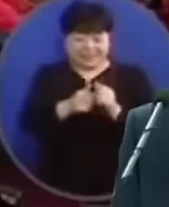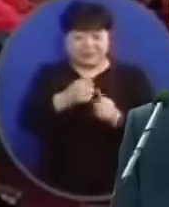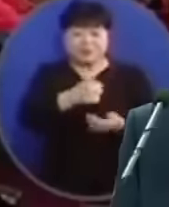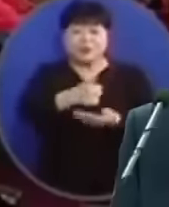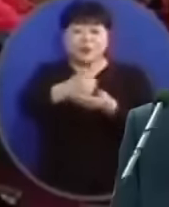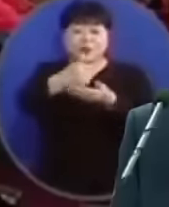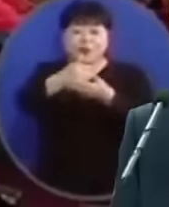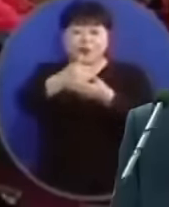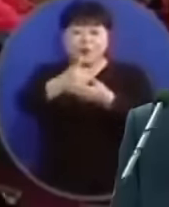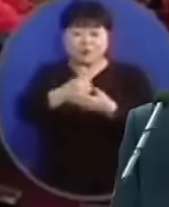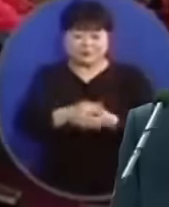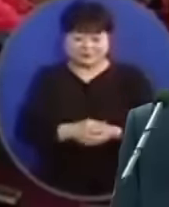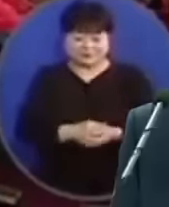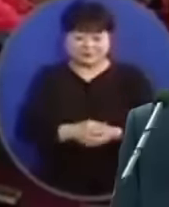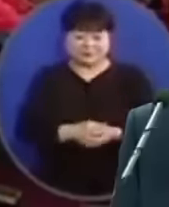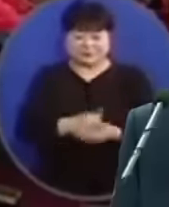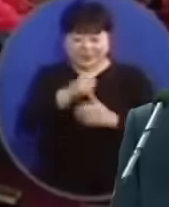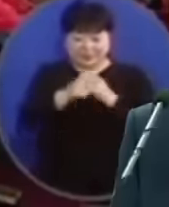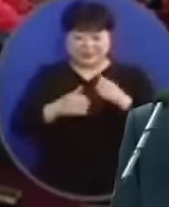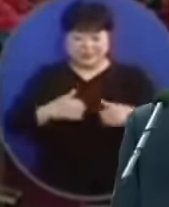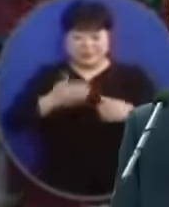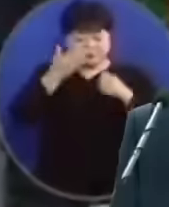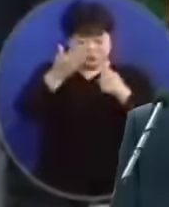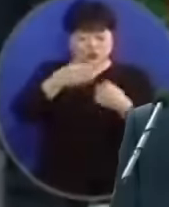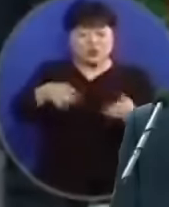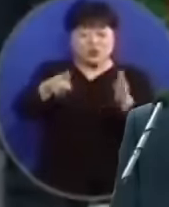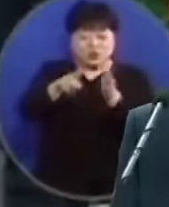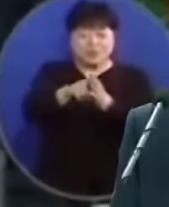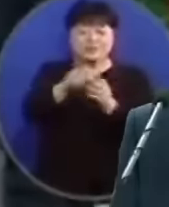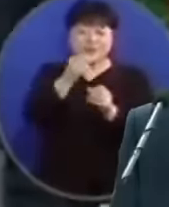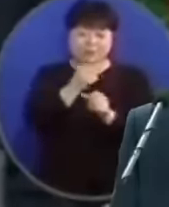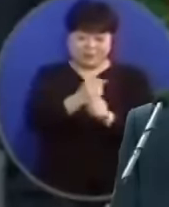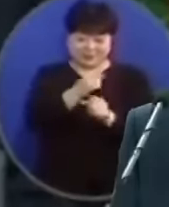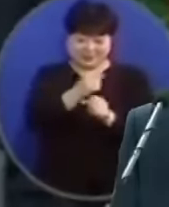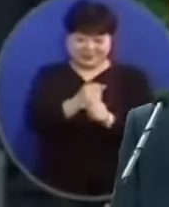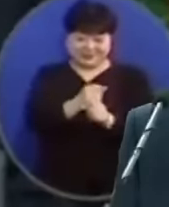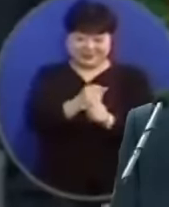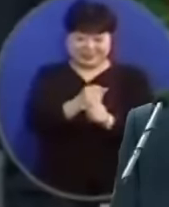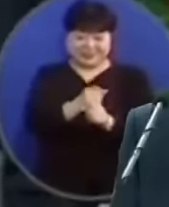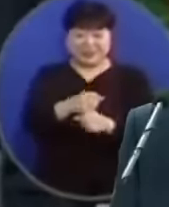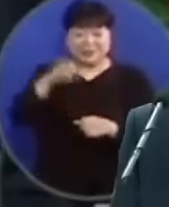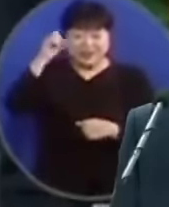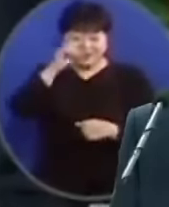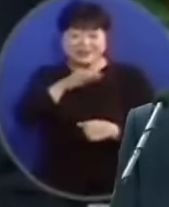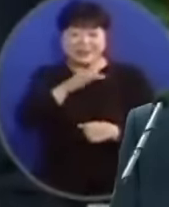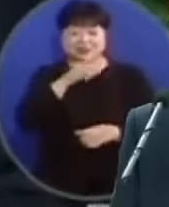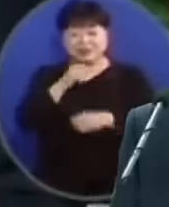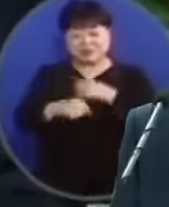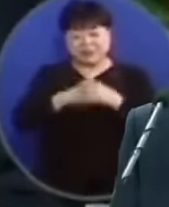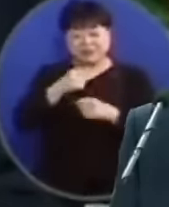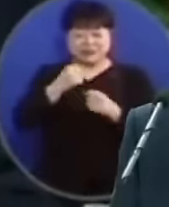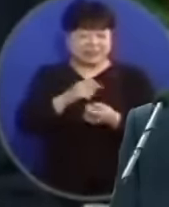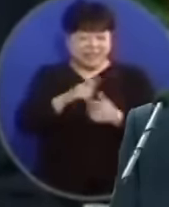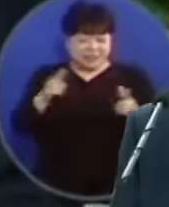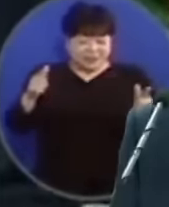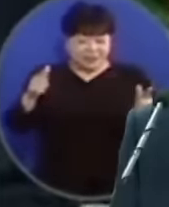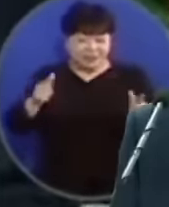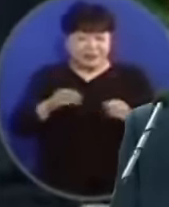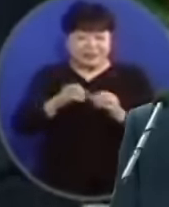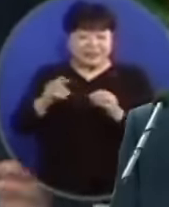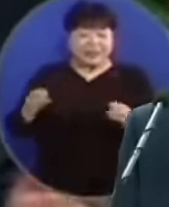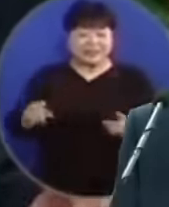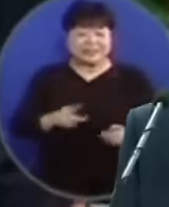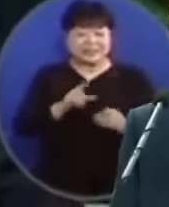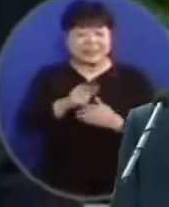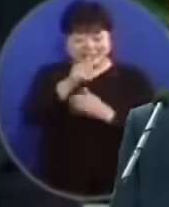섬기고 하나님을 기쁘시게 하시기 위해서 그렇게 하는 것입니다. 뭐 우리가 그냥 우리 마음대로 살라는 것이 아니라 우리는 이 땅에